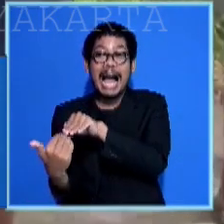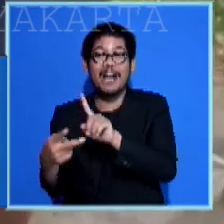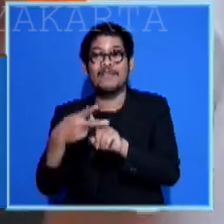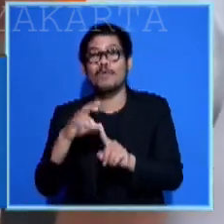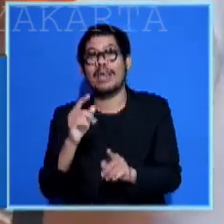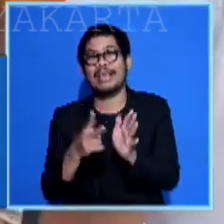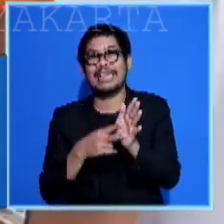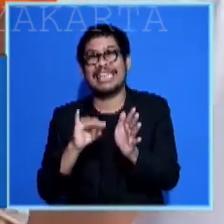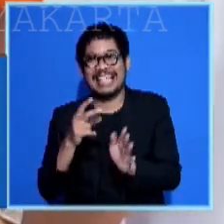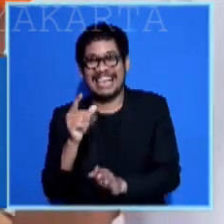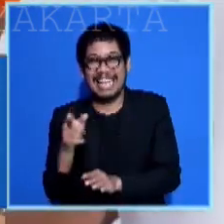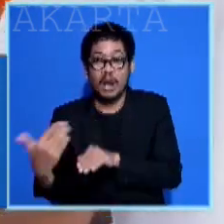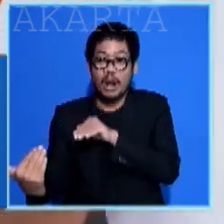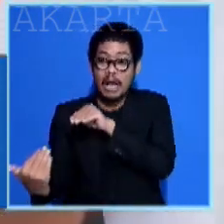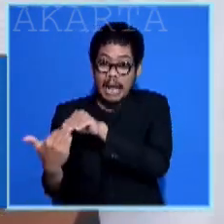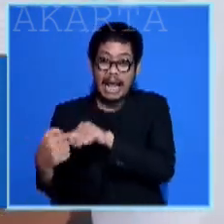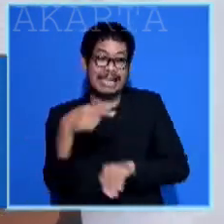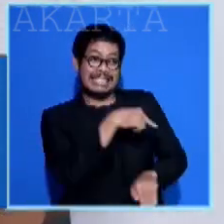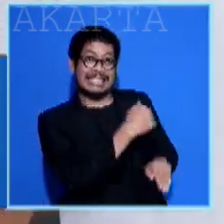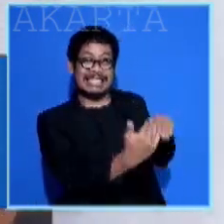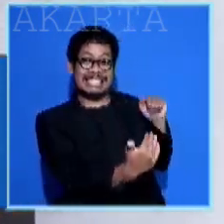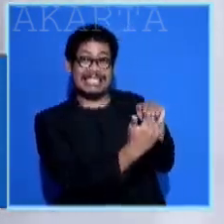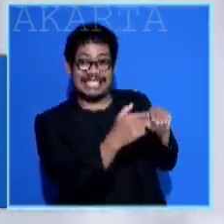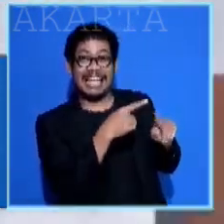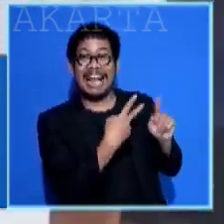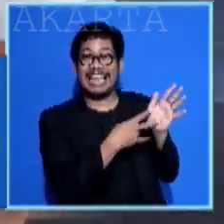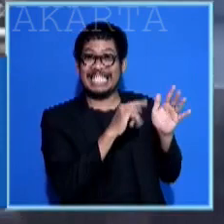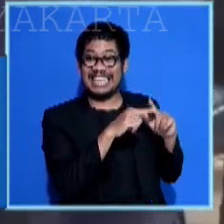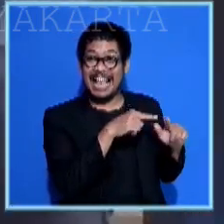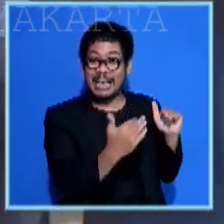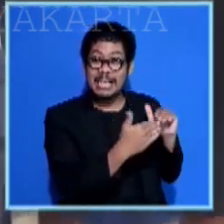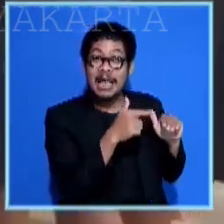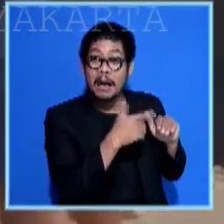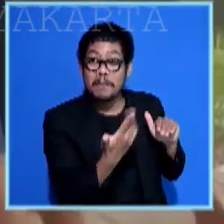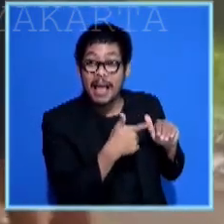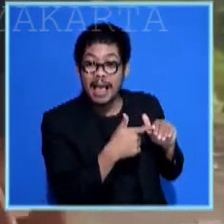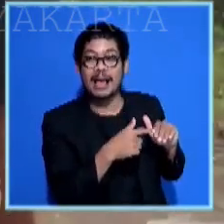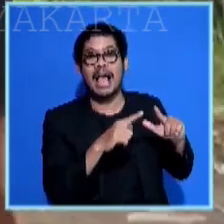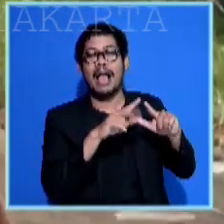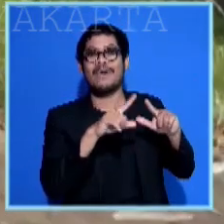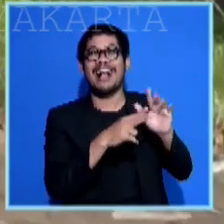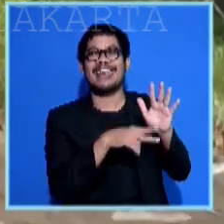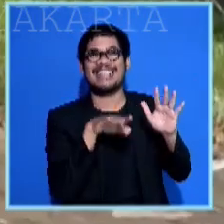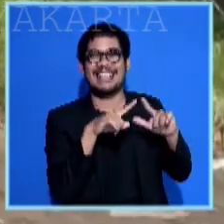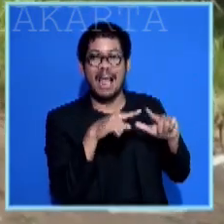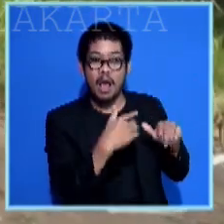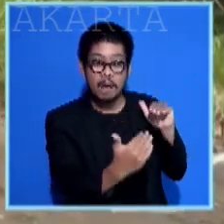sementara itu mobil daatsuenia akhirnya berhenti ai menabrak mobil Avanza yang berjalan dari arah